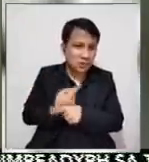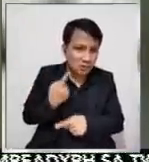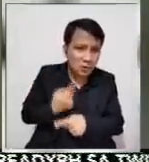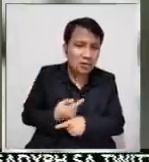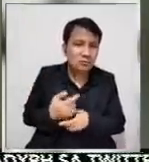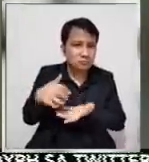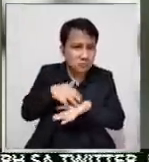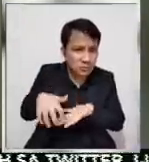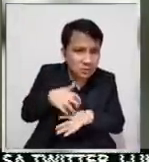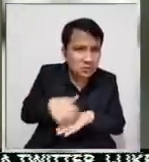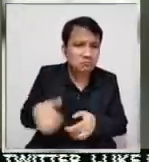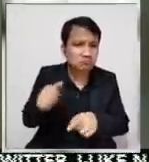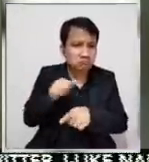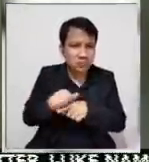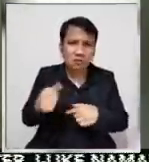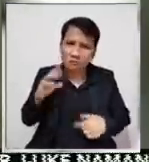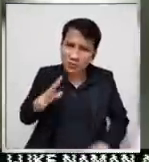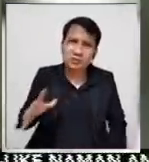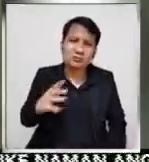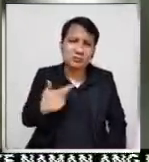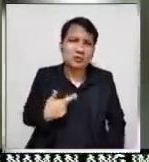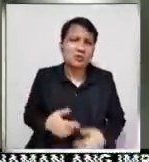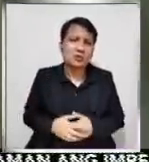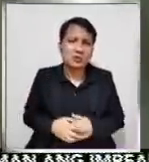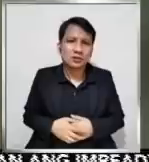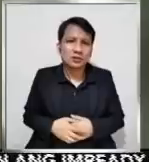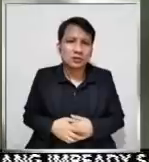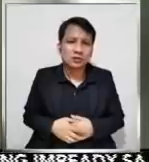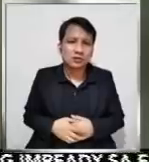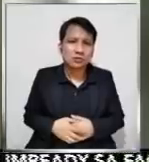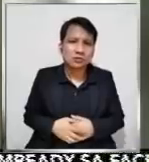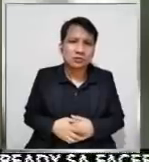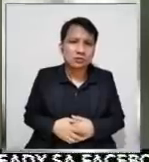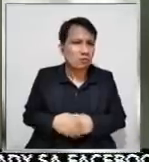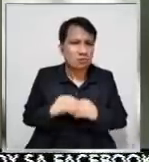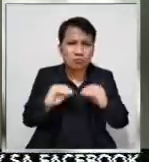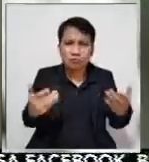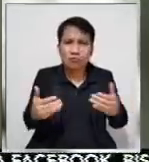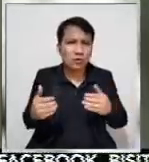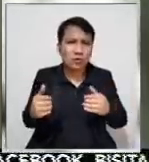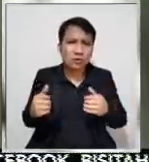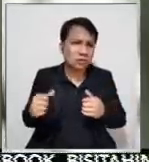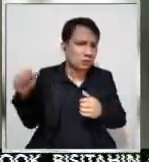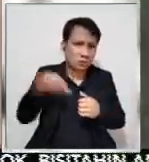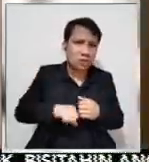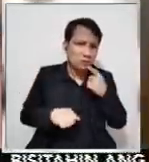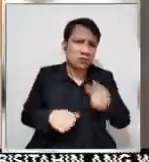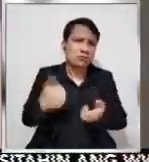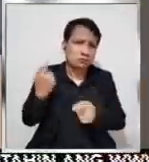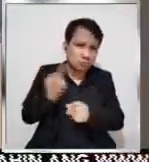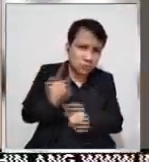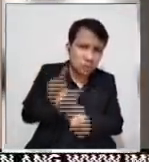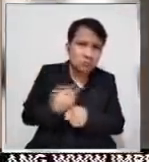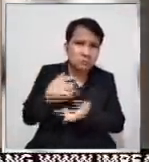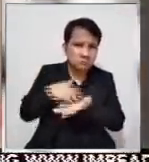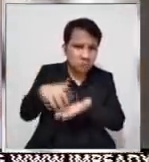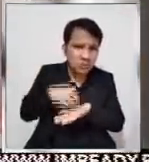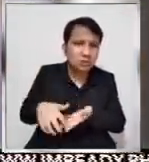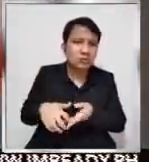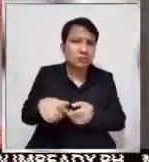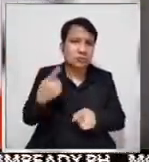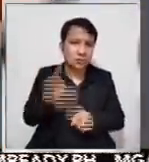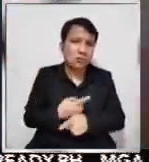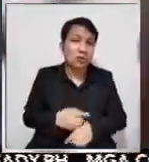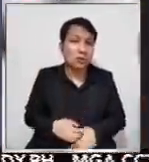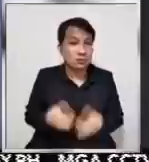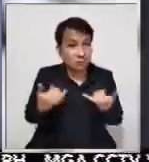talaga. Wala talaga makatalo kapag nasa ensayo talaga ako ng mabuti talaga. Habang naghihintay sa linggong ito